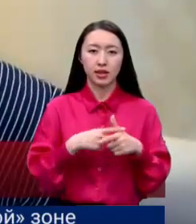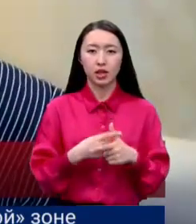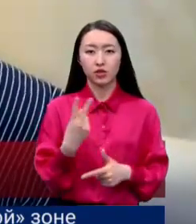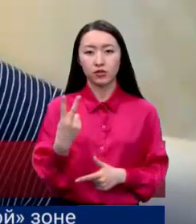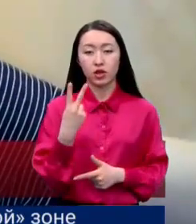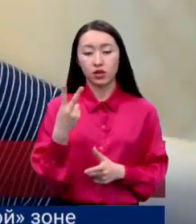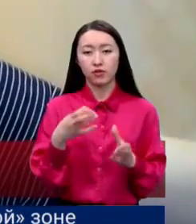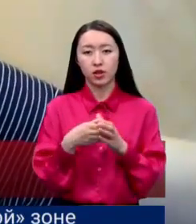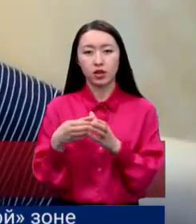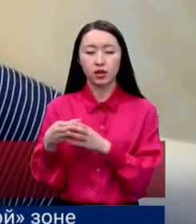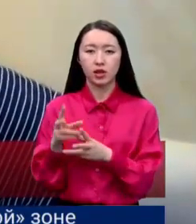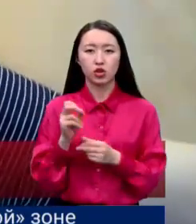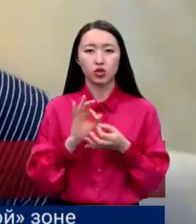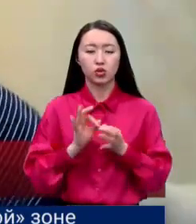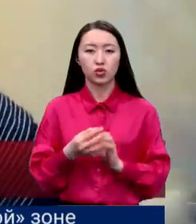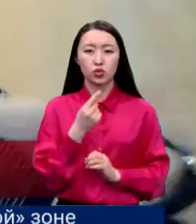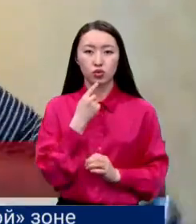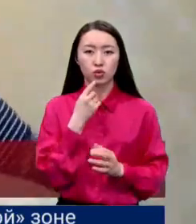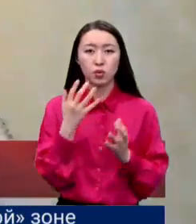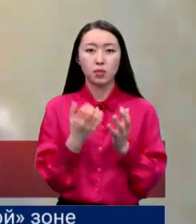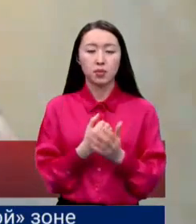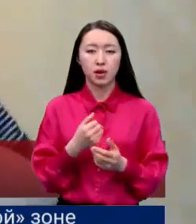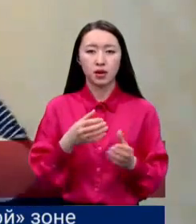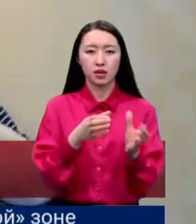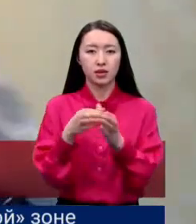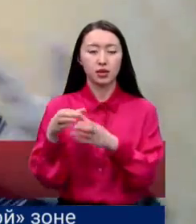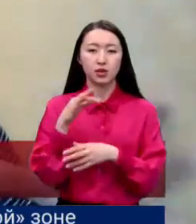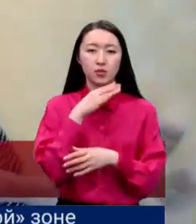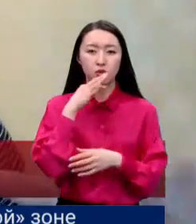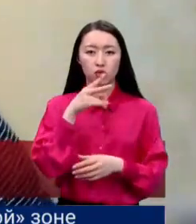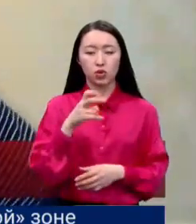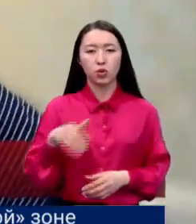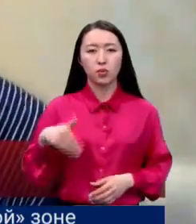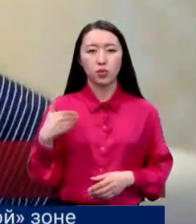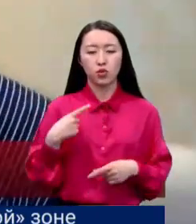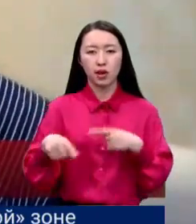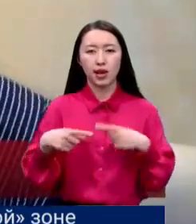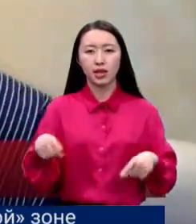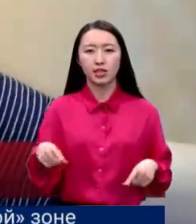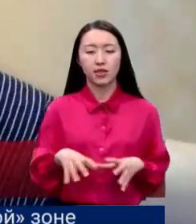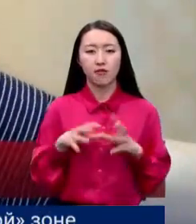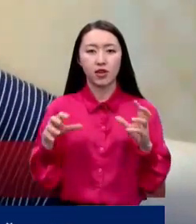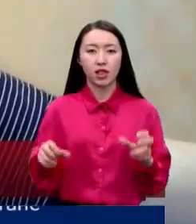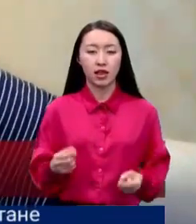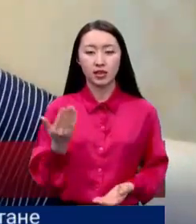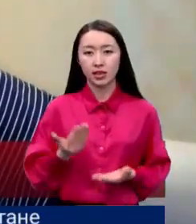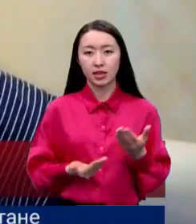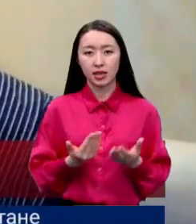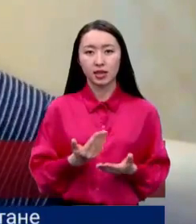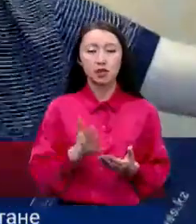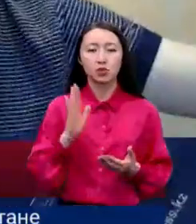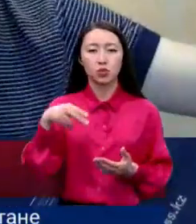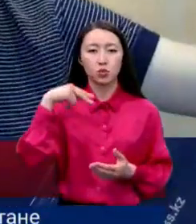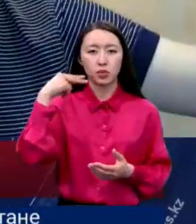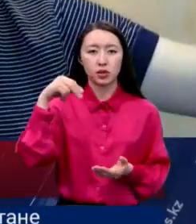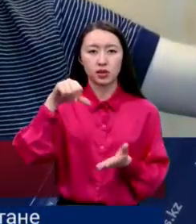две сложнее. И в этом смысл вот этого процесса разделения властей внутри парламентской системы, если институт